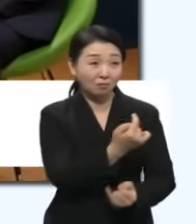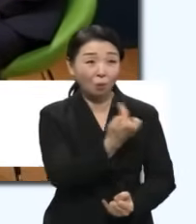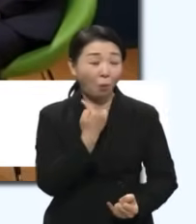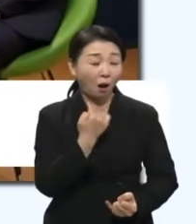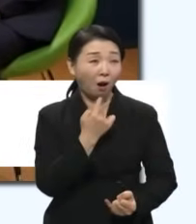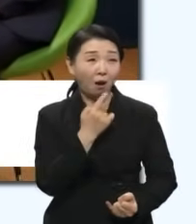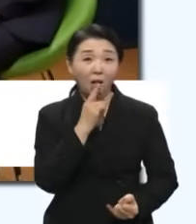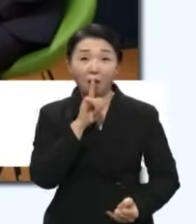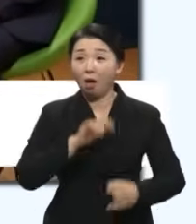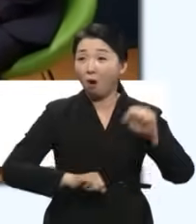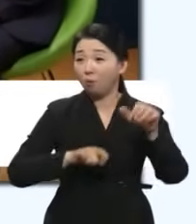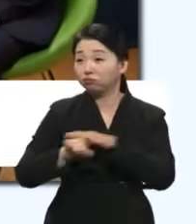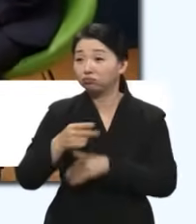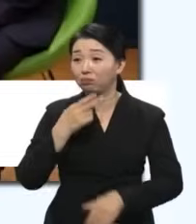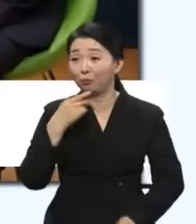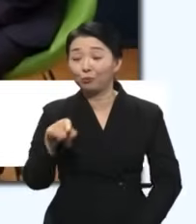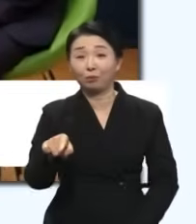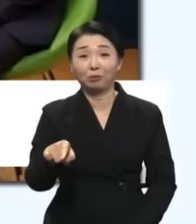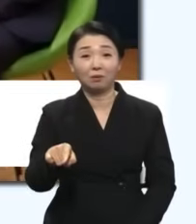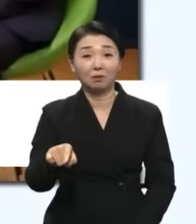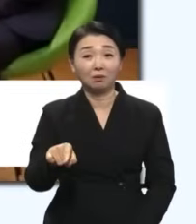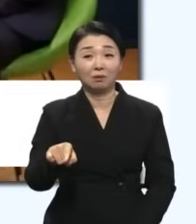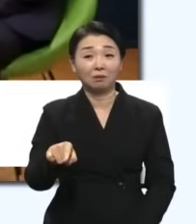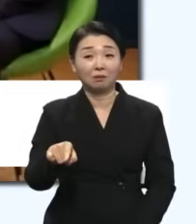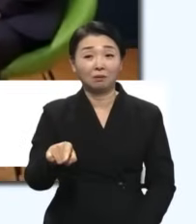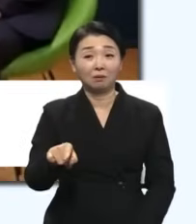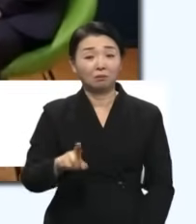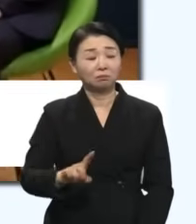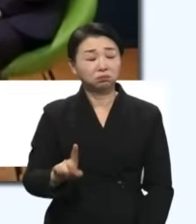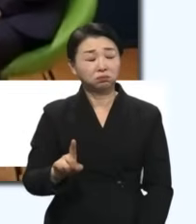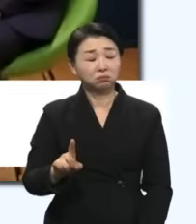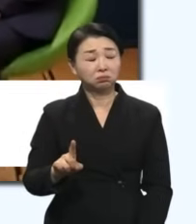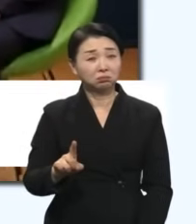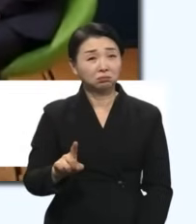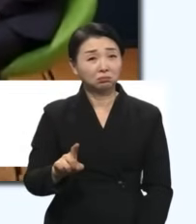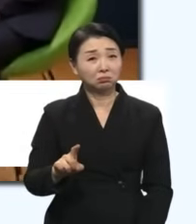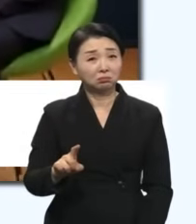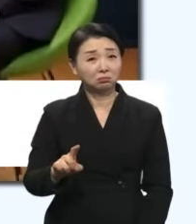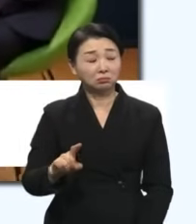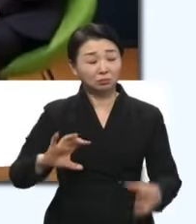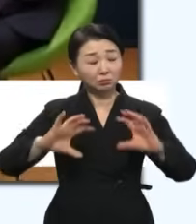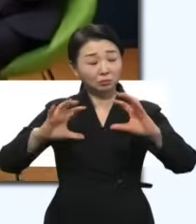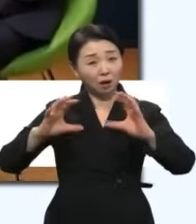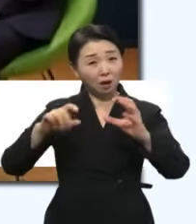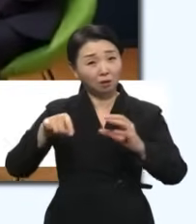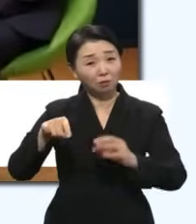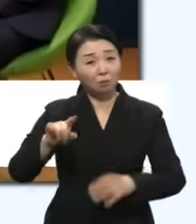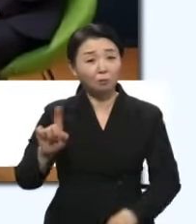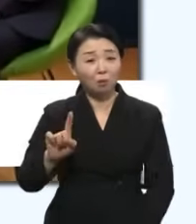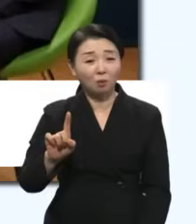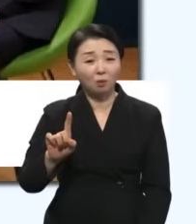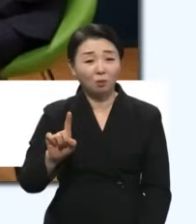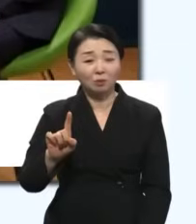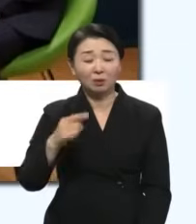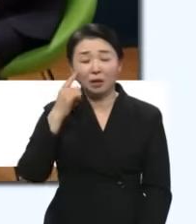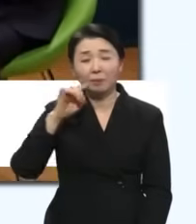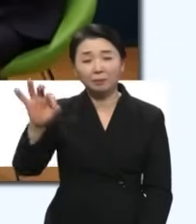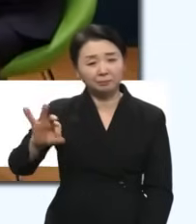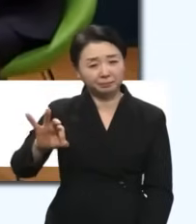없습니다 그거를 능가하 데에서 그 공화국이라는 거를 그렇게 제가 이거 암컷을